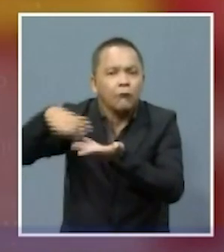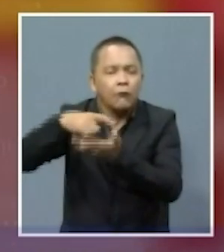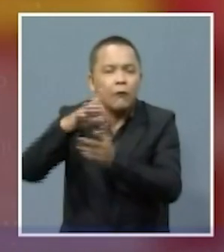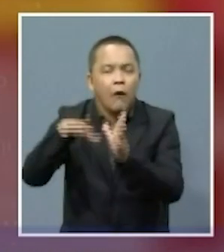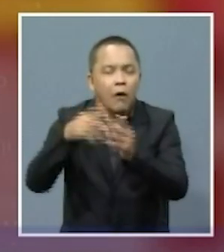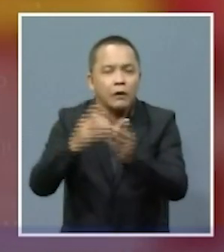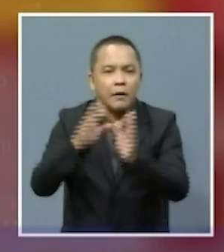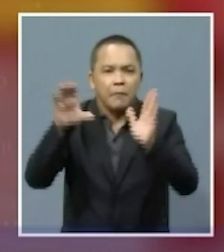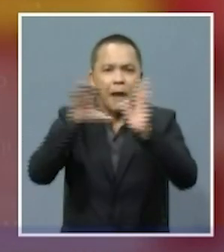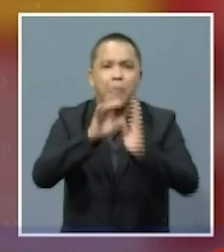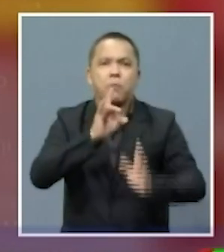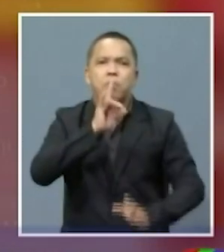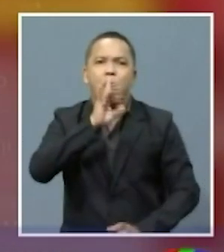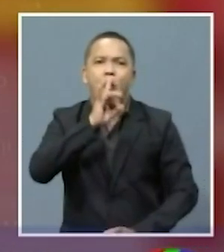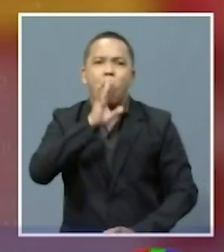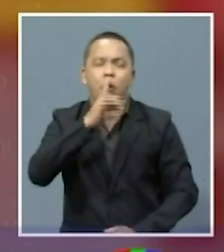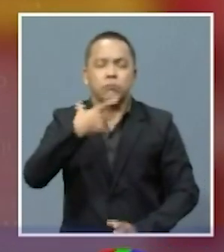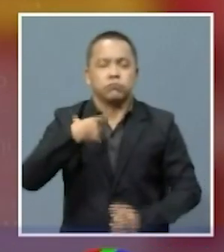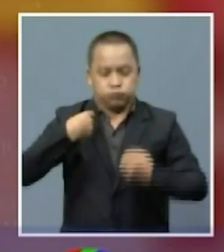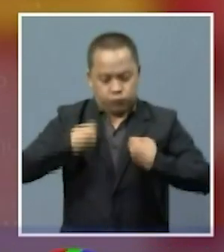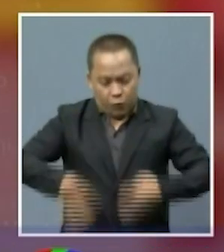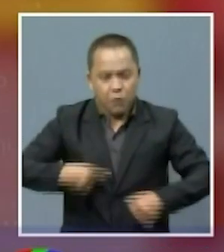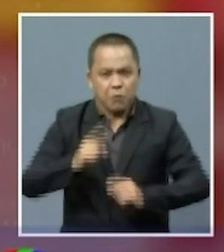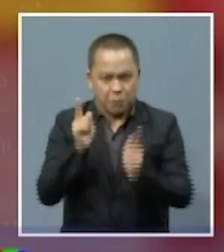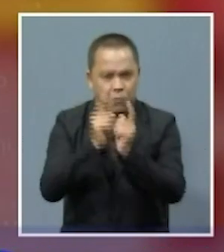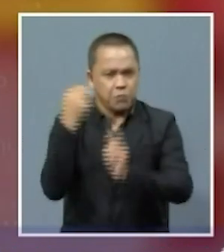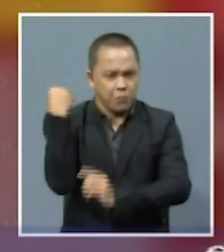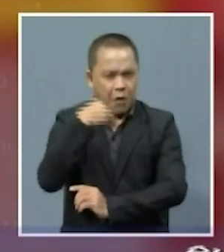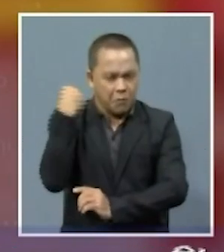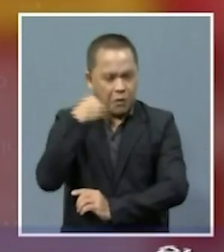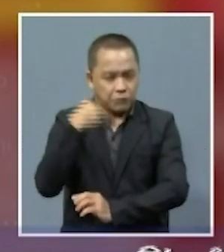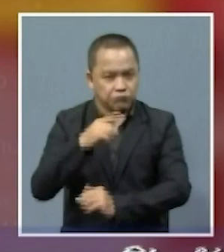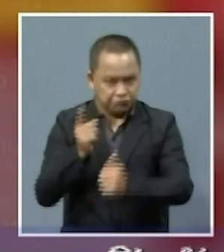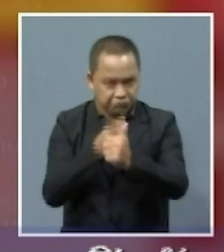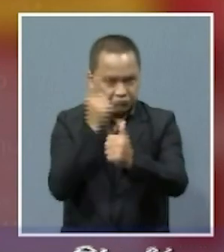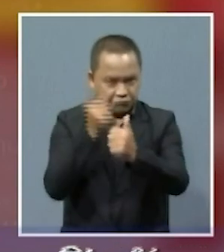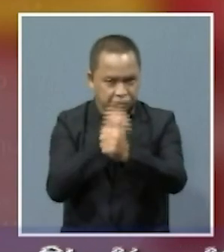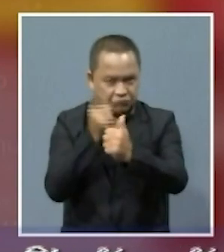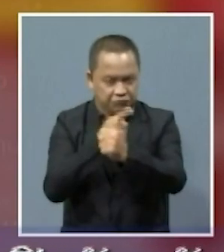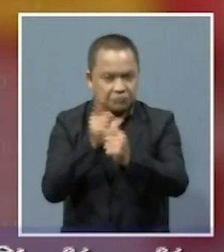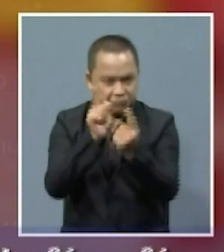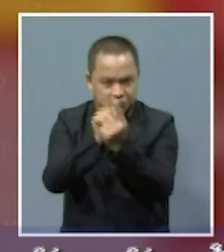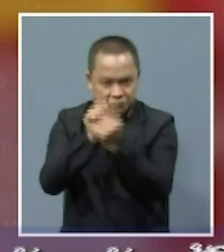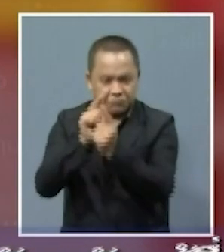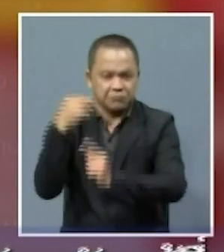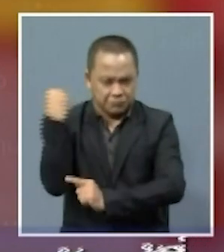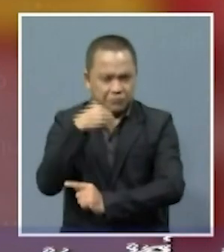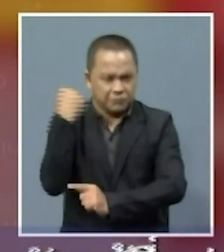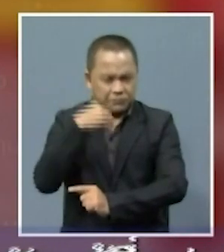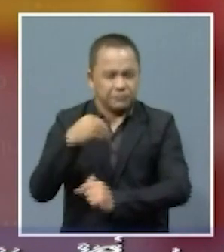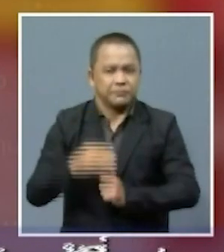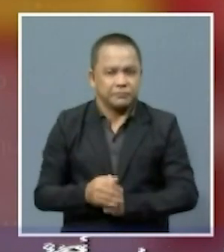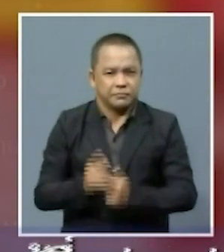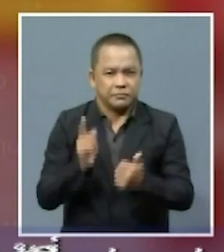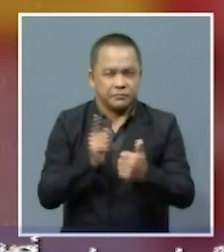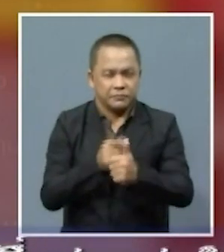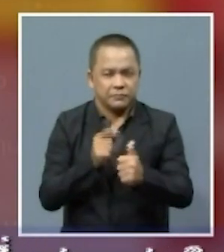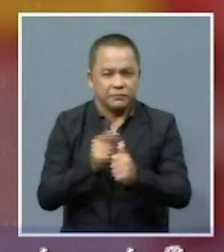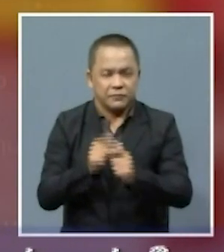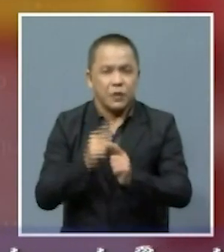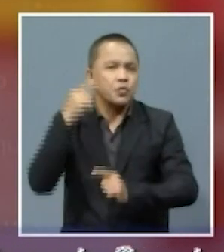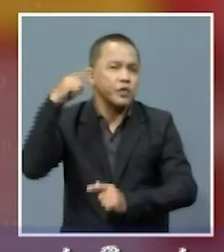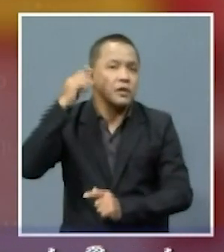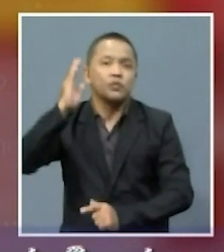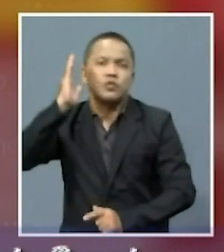หลอกให้ส่งภาพลามกข่าวนี้เจออยู่บ่อยๆอันนี้ถือว่าเป็นอันดับต้นๆเลยนะคะที่ทุกคนแทบจะเจอกันบ่อยครั้งไม่ว่าจะเป็น